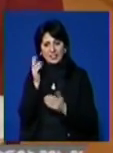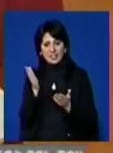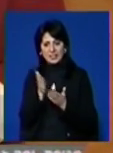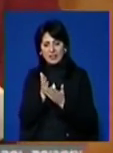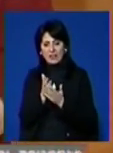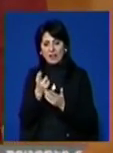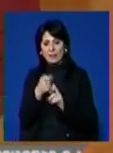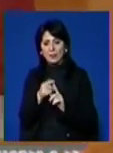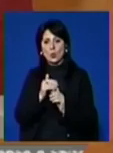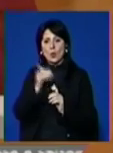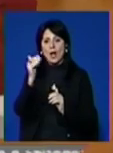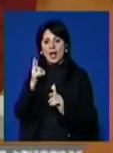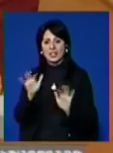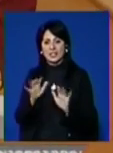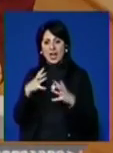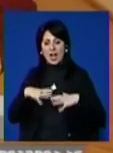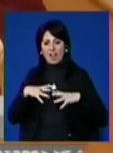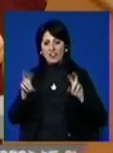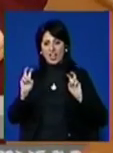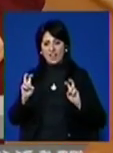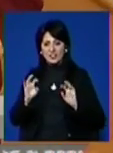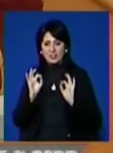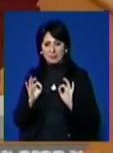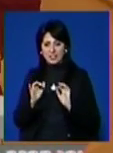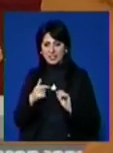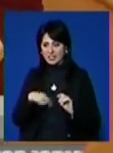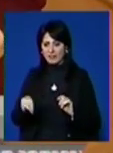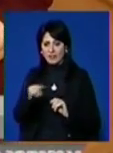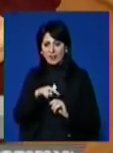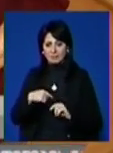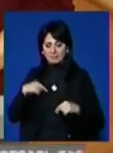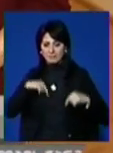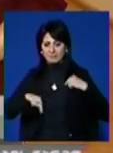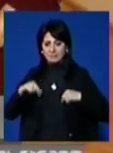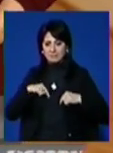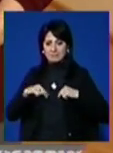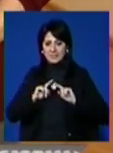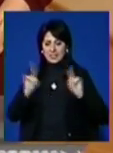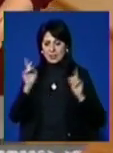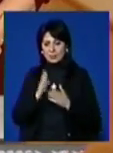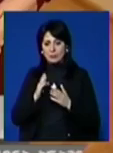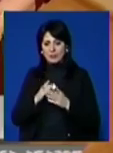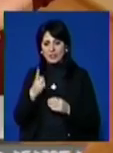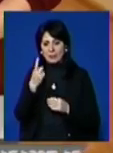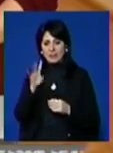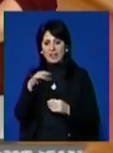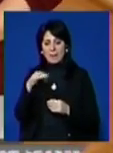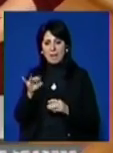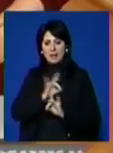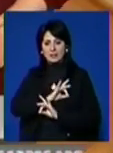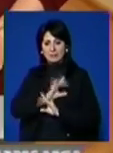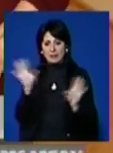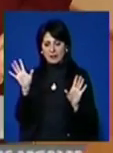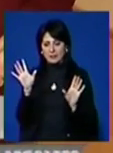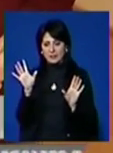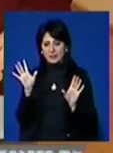სასწავლებელი, პირველი უმაღლესი სასწავლებელი კავკასიაში, მართლაც ყოველ ჩვენგანს რაღაც განსაკუთრებით აქვს. პირველმა ის არის ყოველთვის საზე